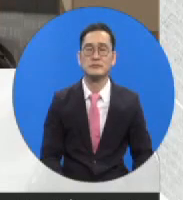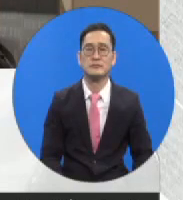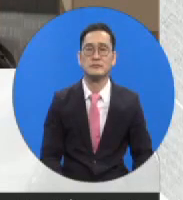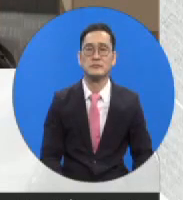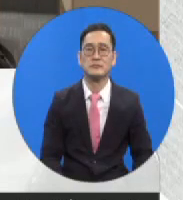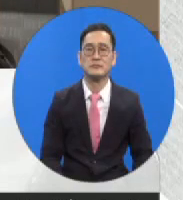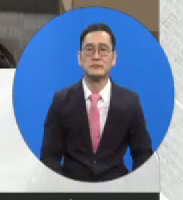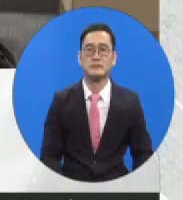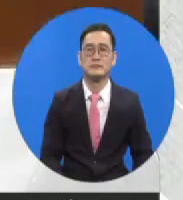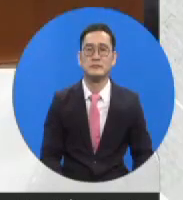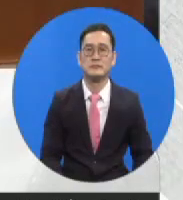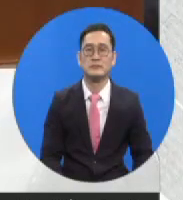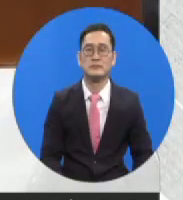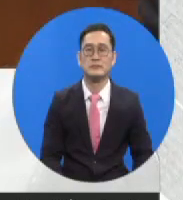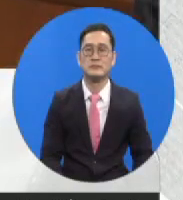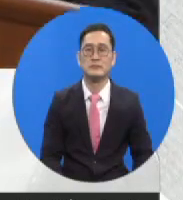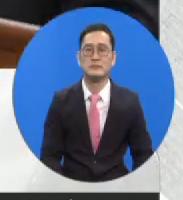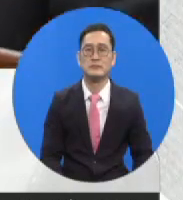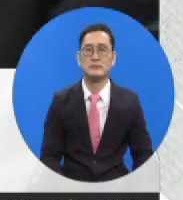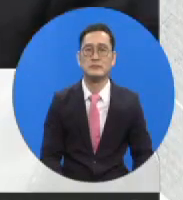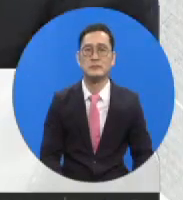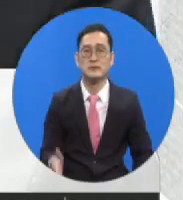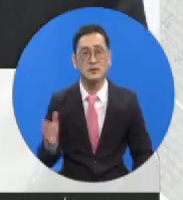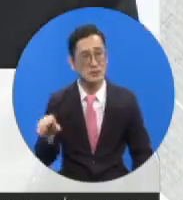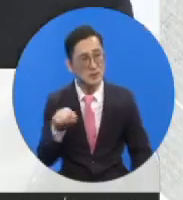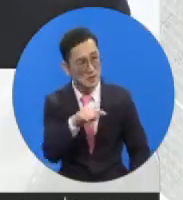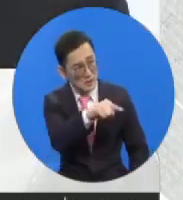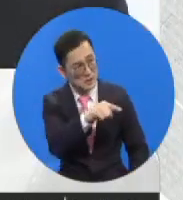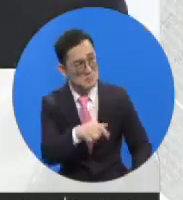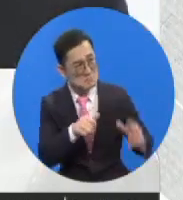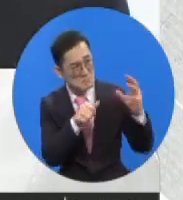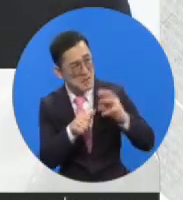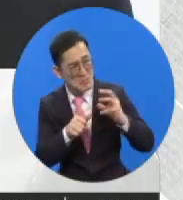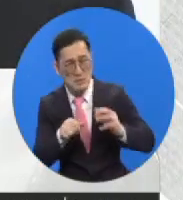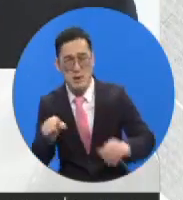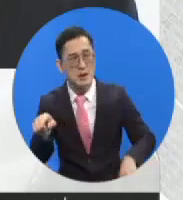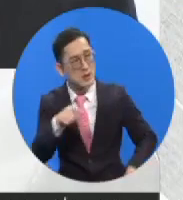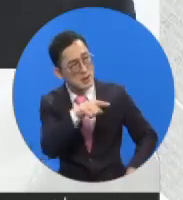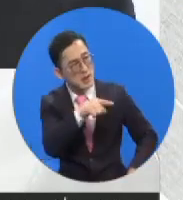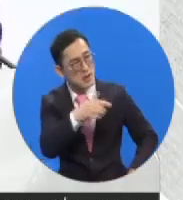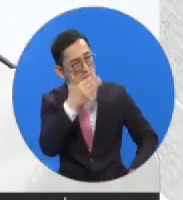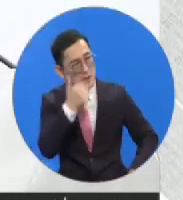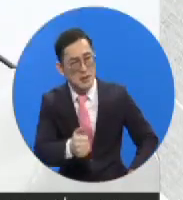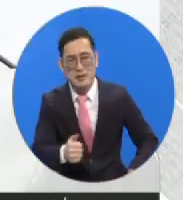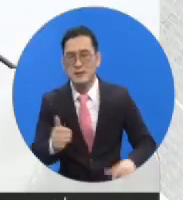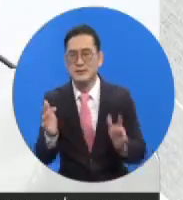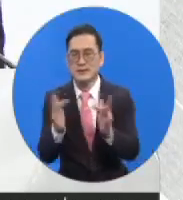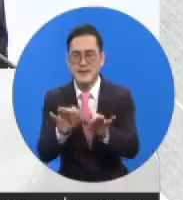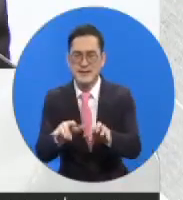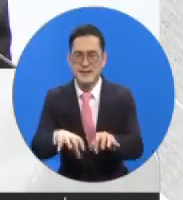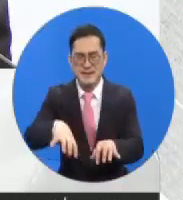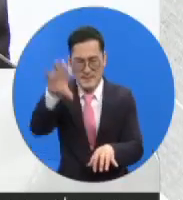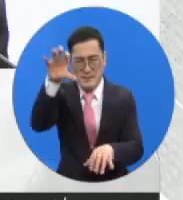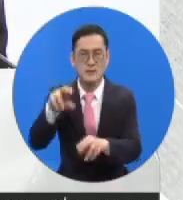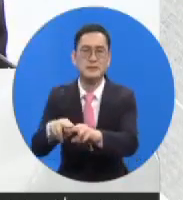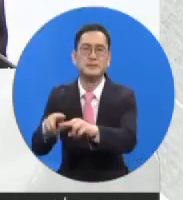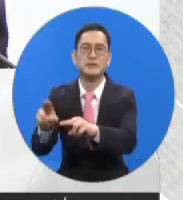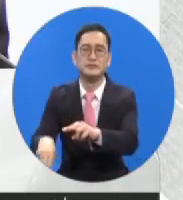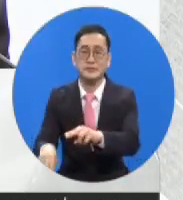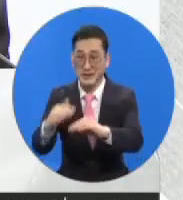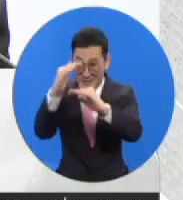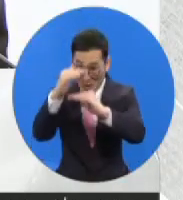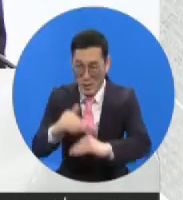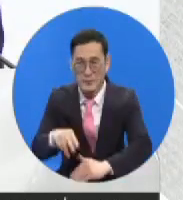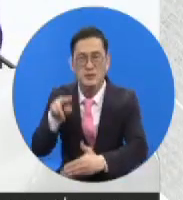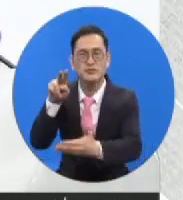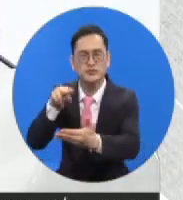올린 그 얘기를 국민도 마찬가지고 정치인도 마찬가지고 좀 숙고할 필요가 있다. 저는 그렇게 생각을 하고요. 예.